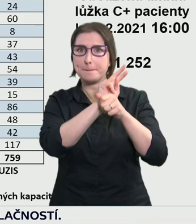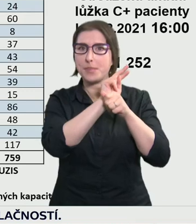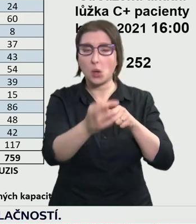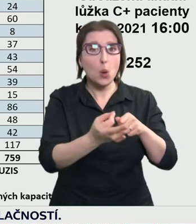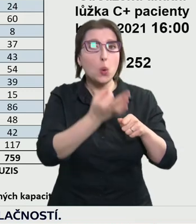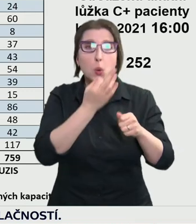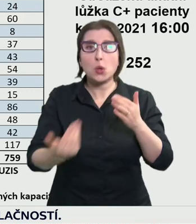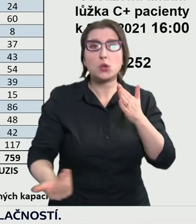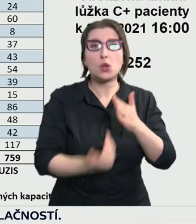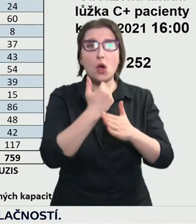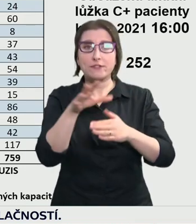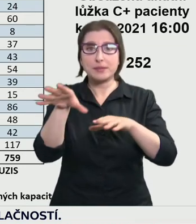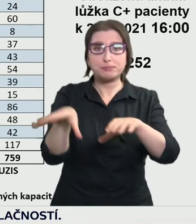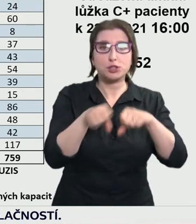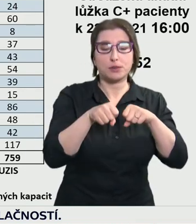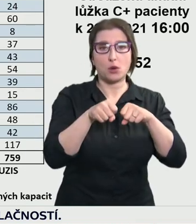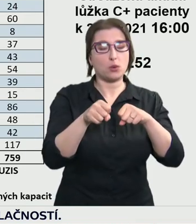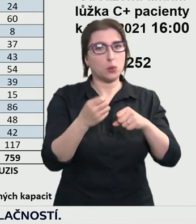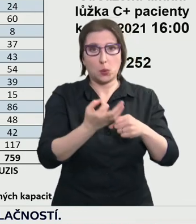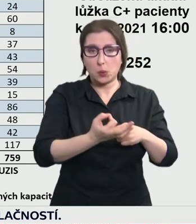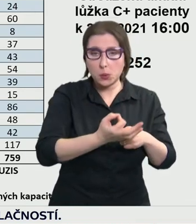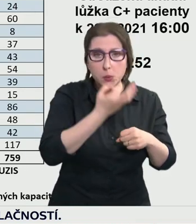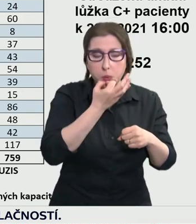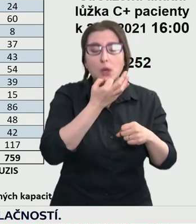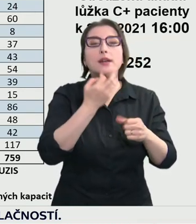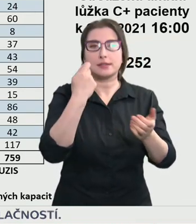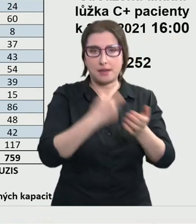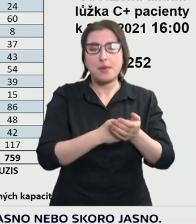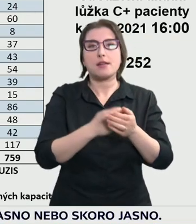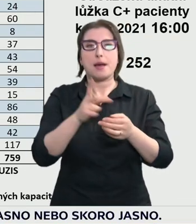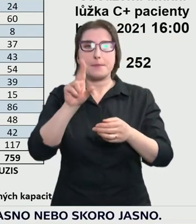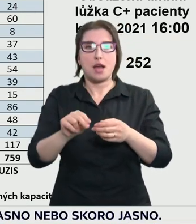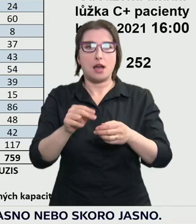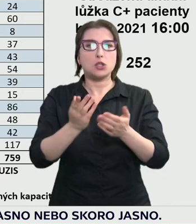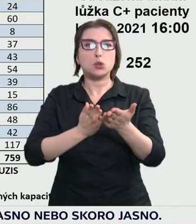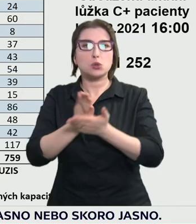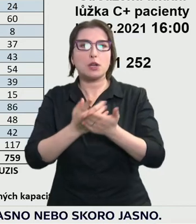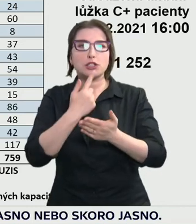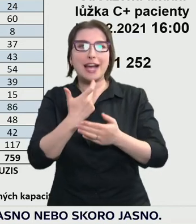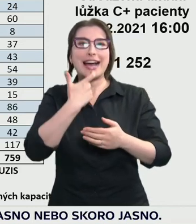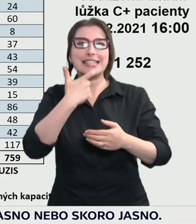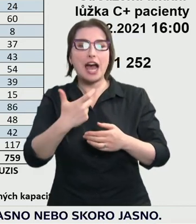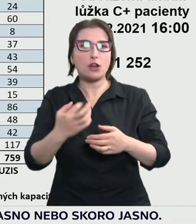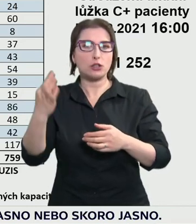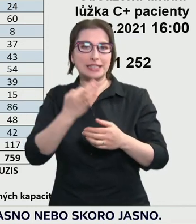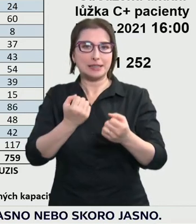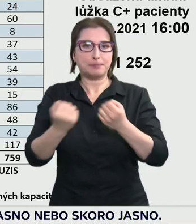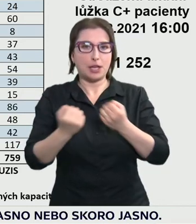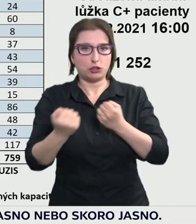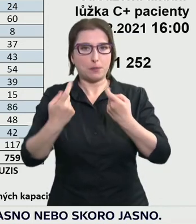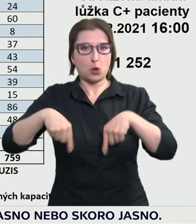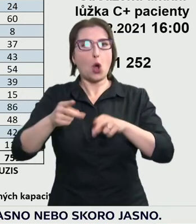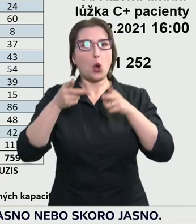nelze se o pacienty v daném regionu starat, nastupuje služba Národního dispečinku lůžkové péče, který